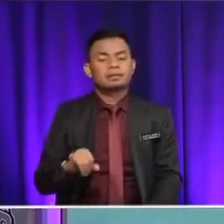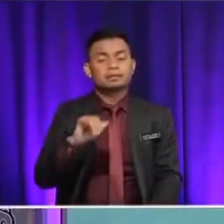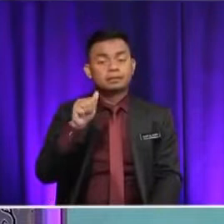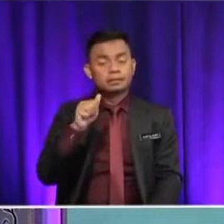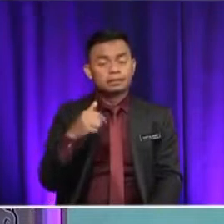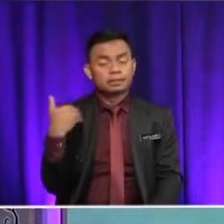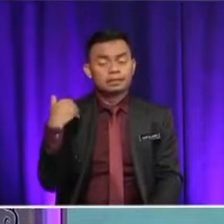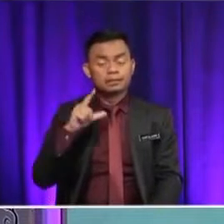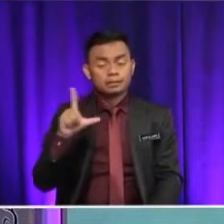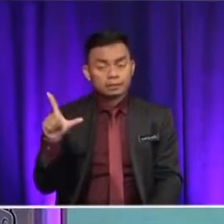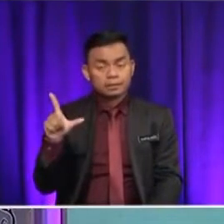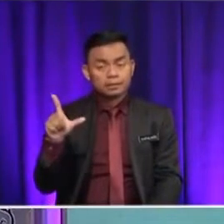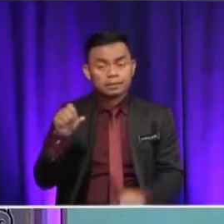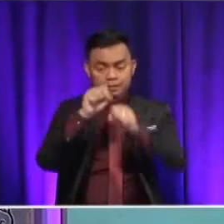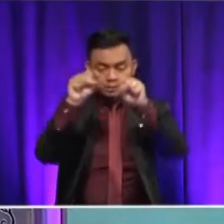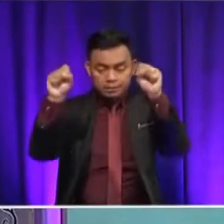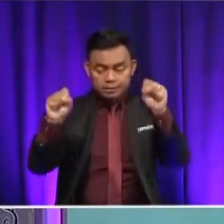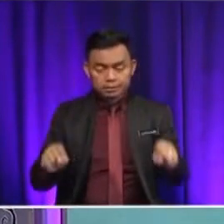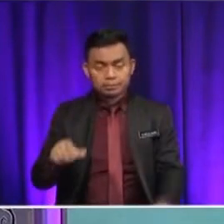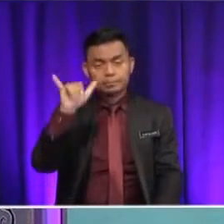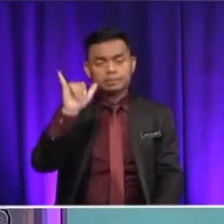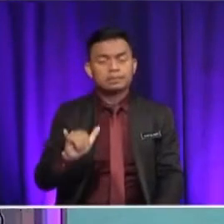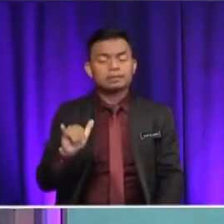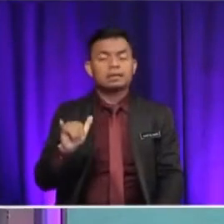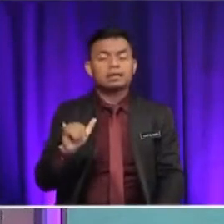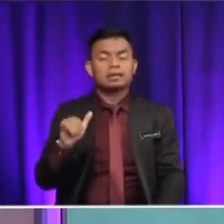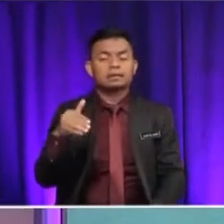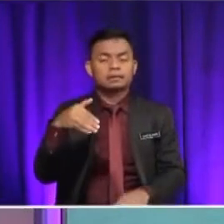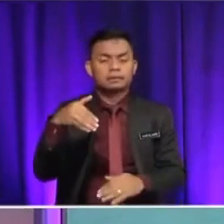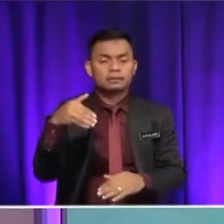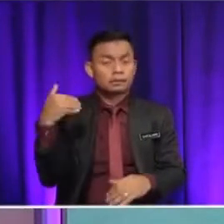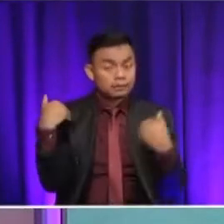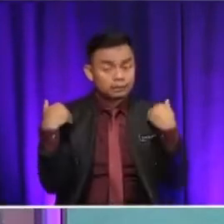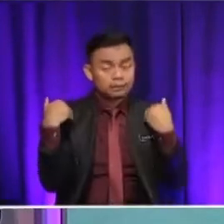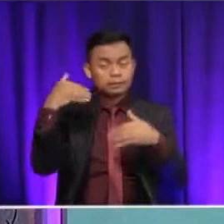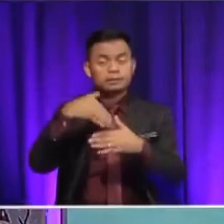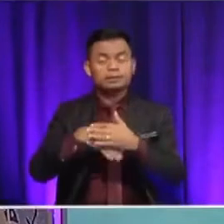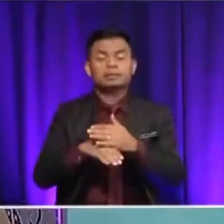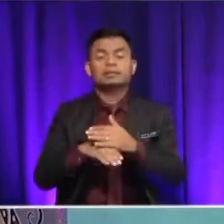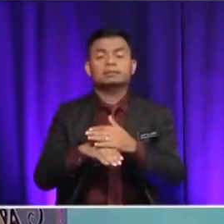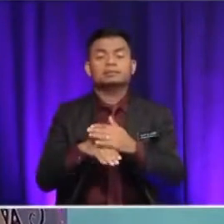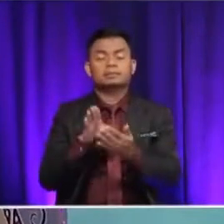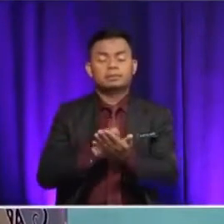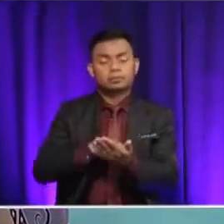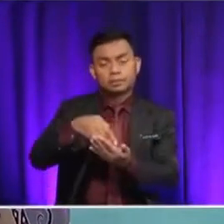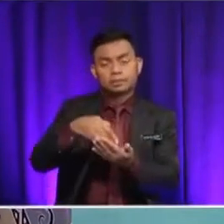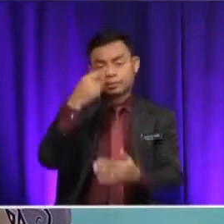atau penduduk yang bekerja di sana. Okey, macam badan manusia lah. Kita dalam tubuh badan